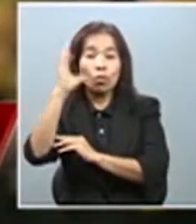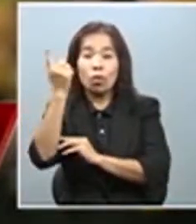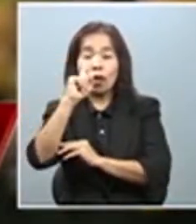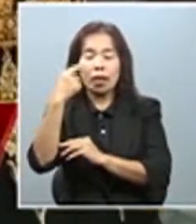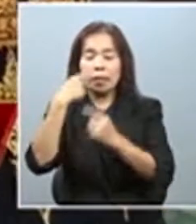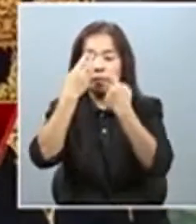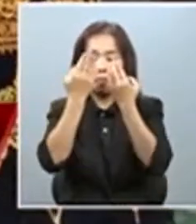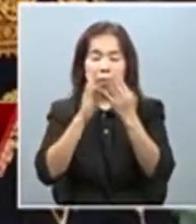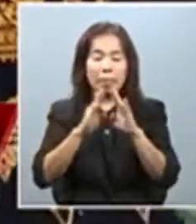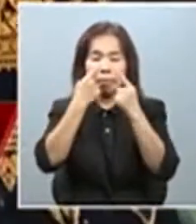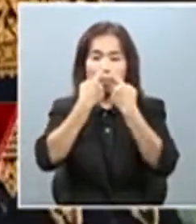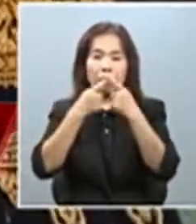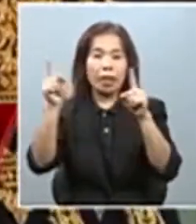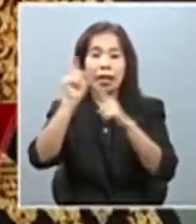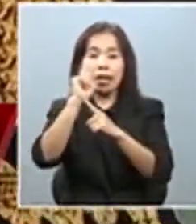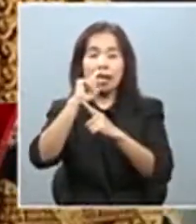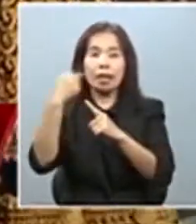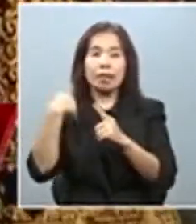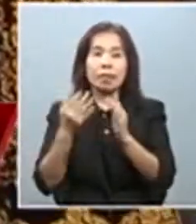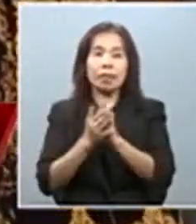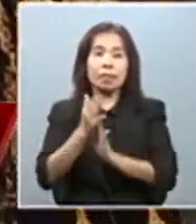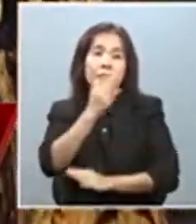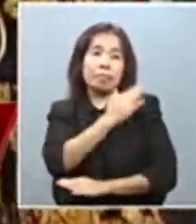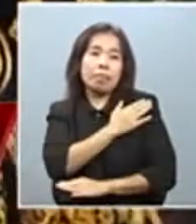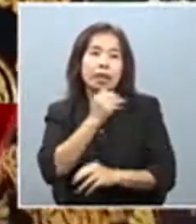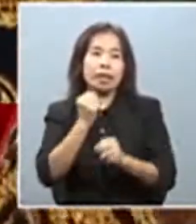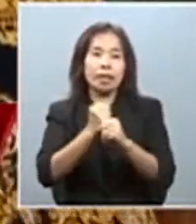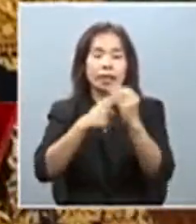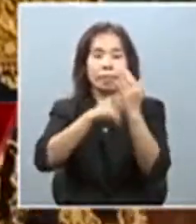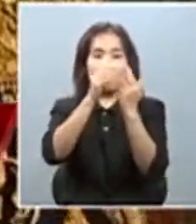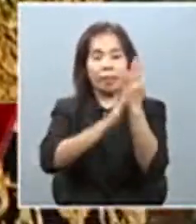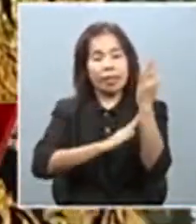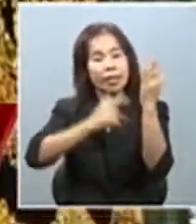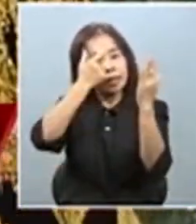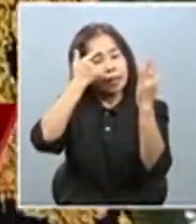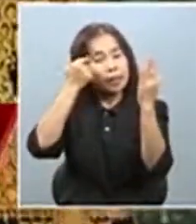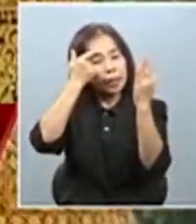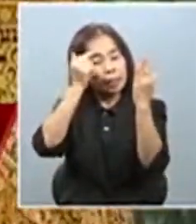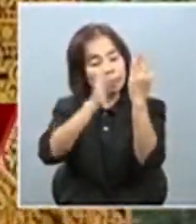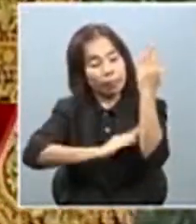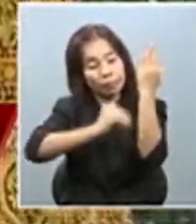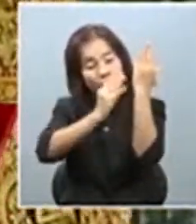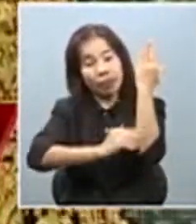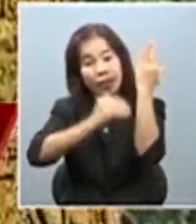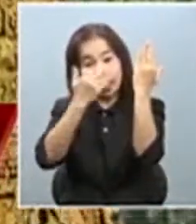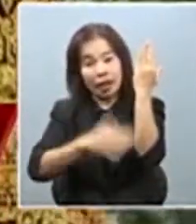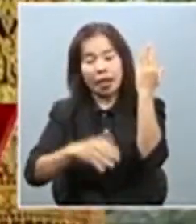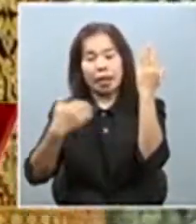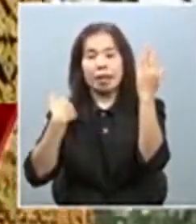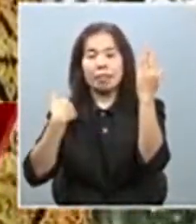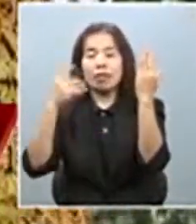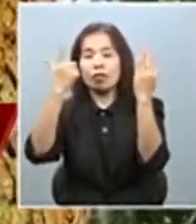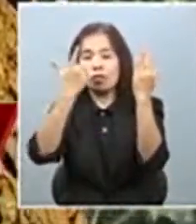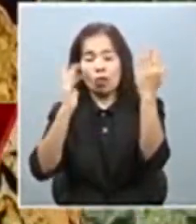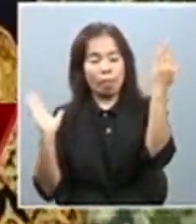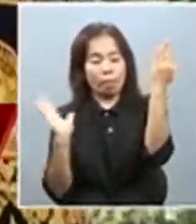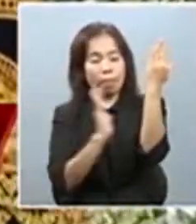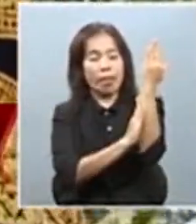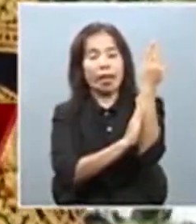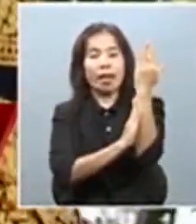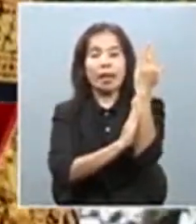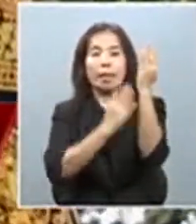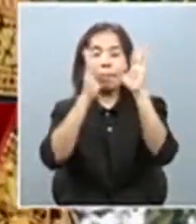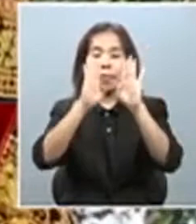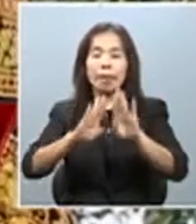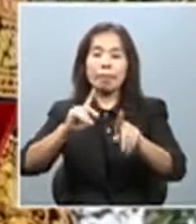ที่อื่นๆนะครับก็คือเขาจะทารักสีดำที่เปลือกของต้นไม้แล้วก็แปะลวดลายกระหนกสีทองแบบไทยโบราณที่ดัด